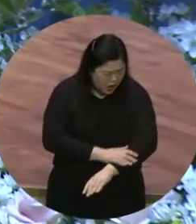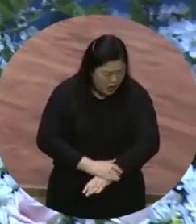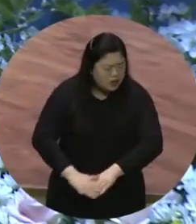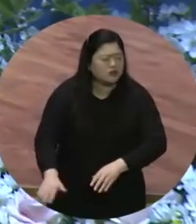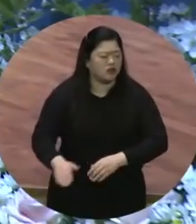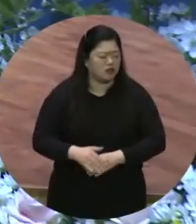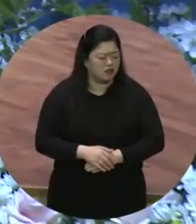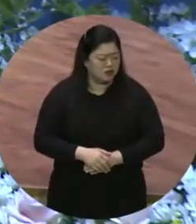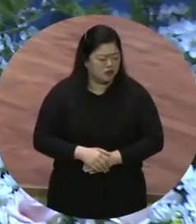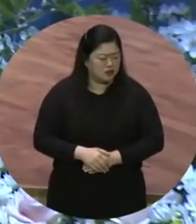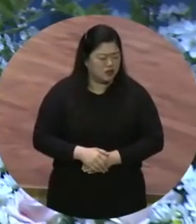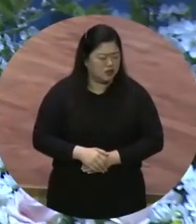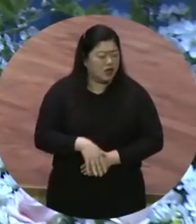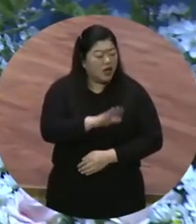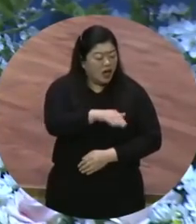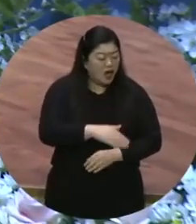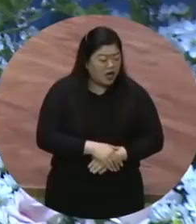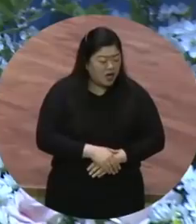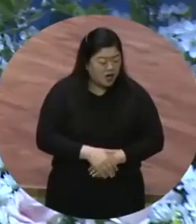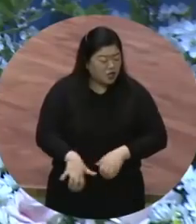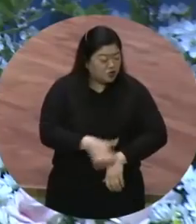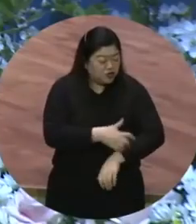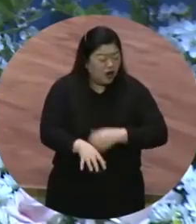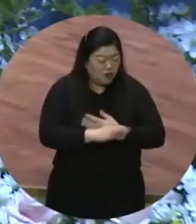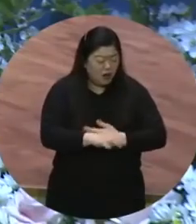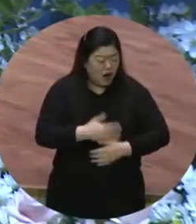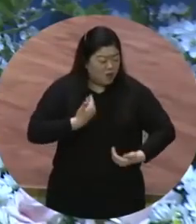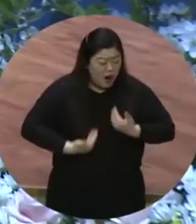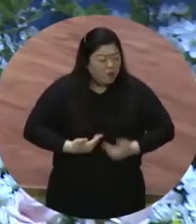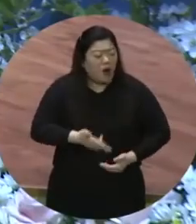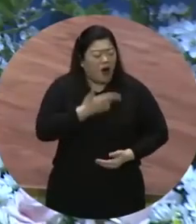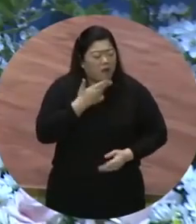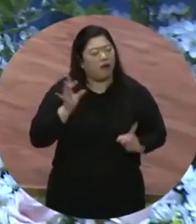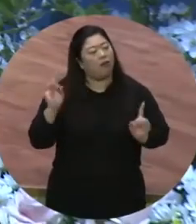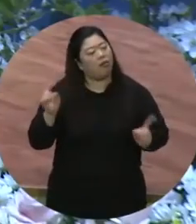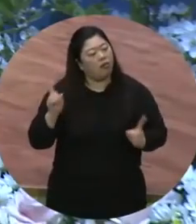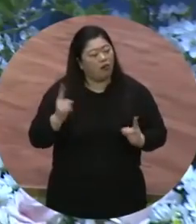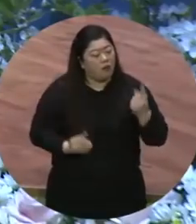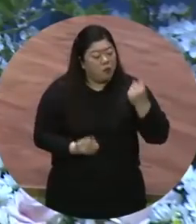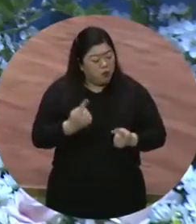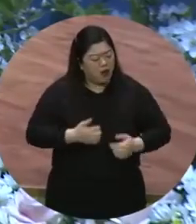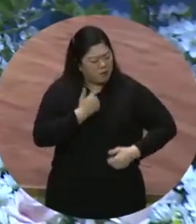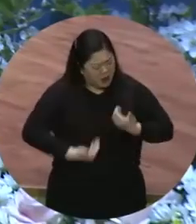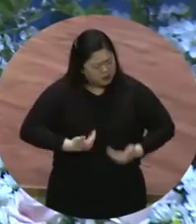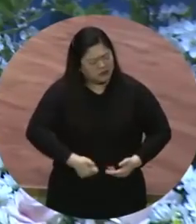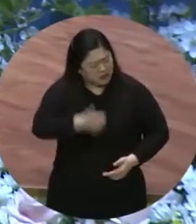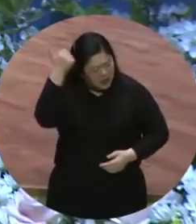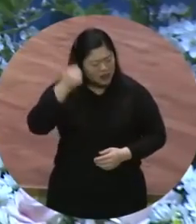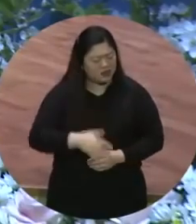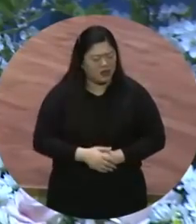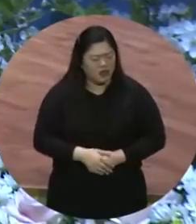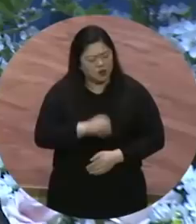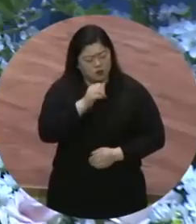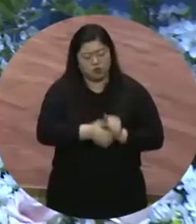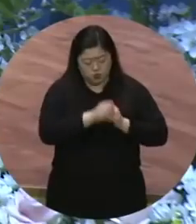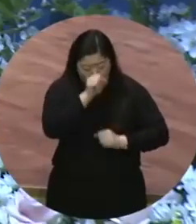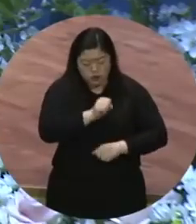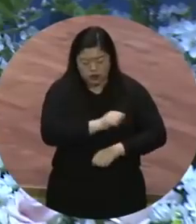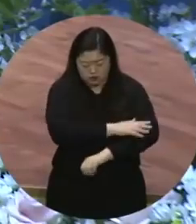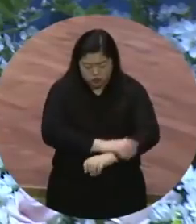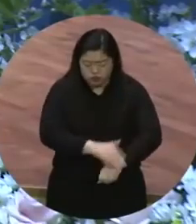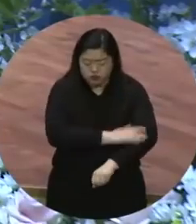등 따시고 배부르면 할 짓은 단지 한 길밖에 없는데, 그야말로 세상에 뭐, 전혀 그런 게